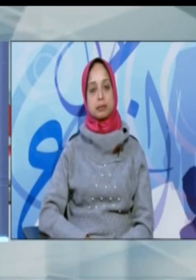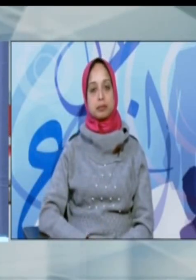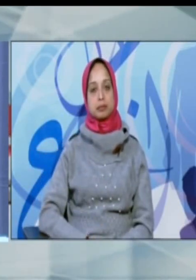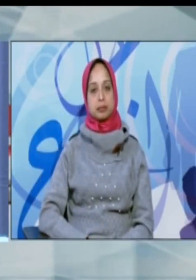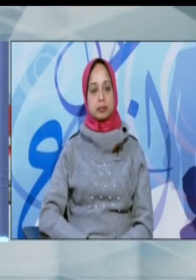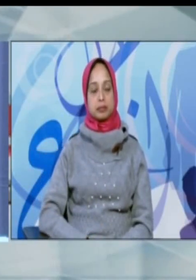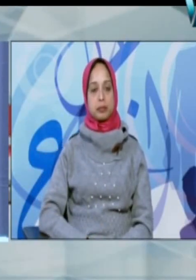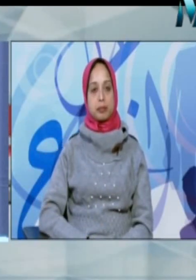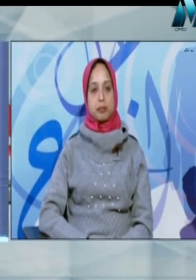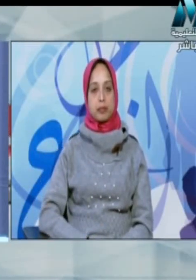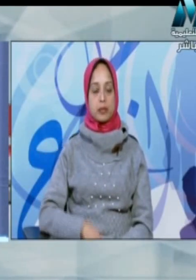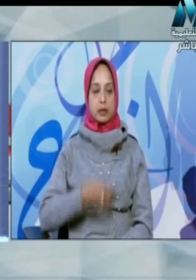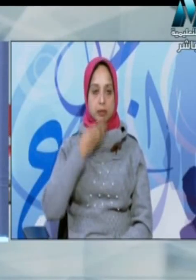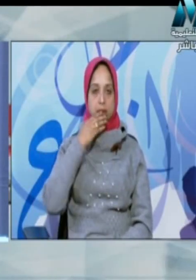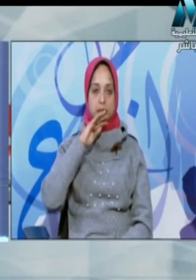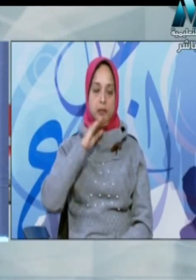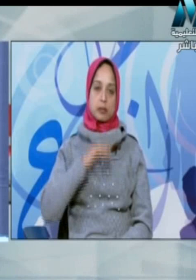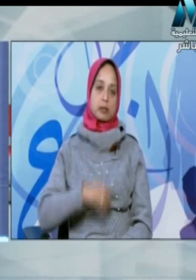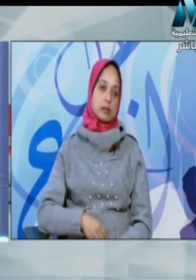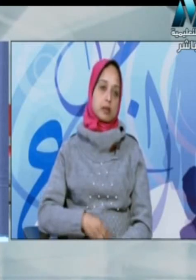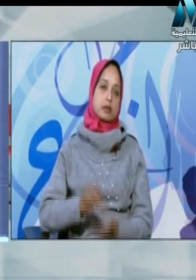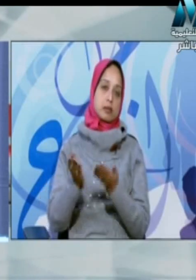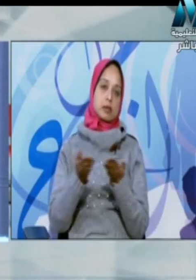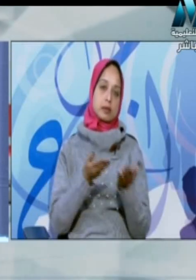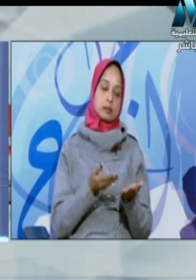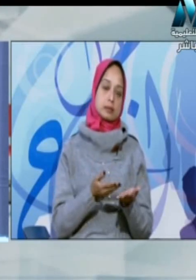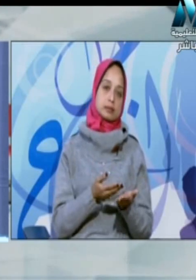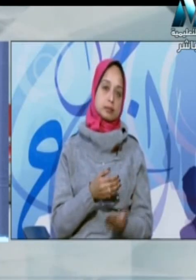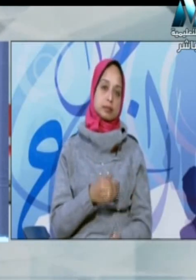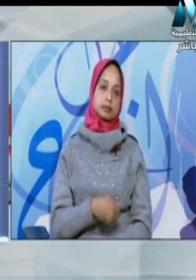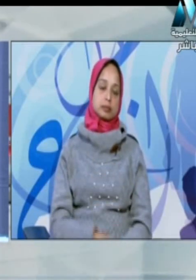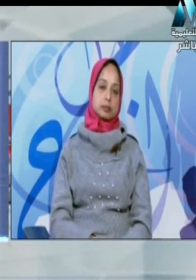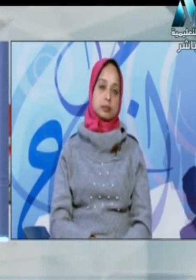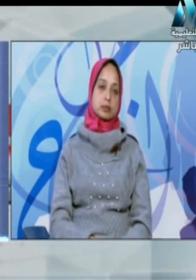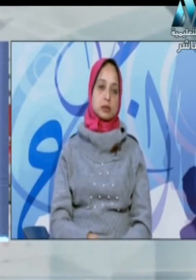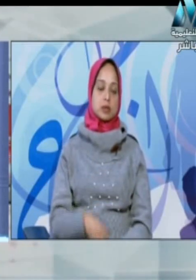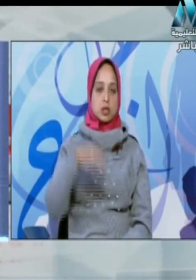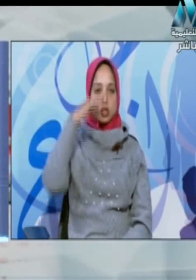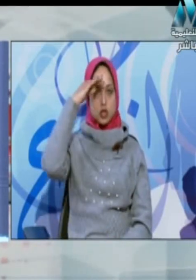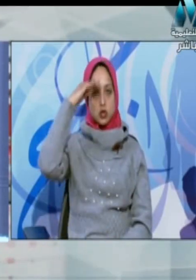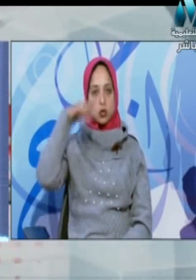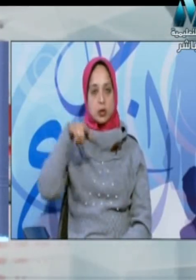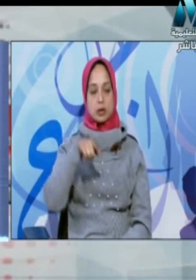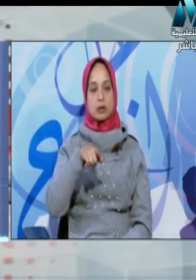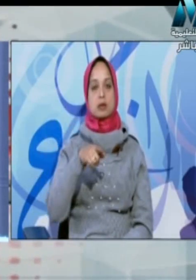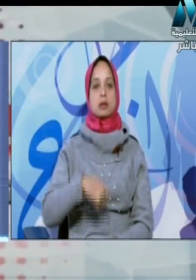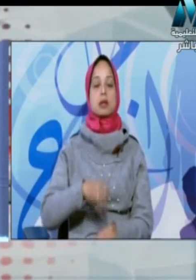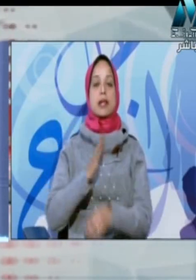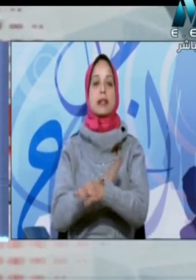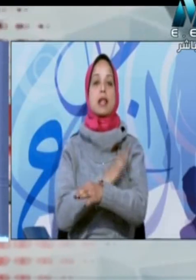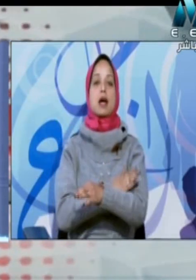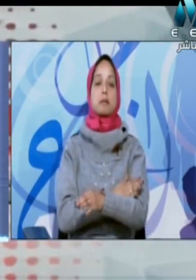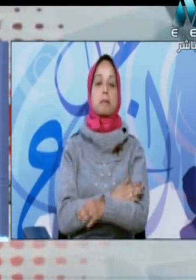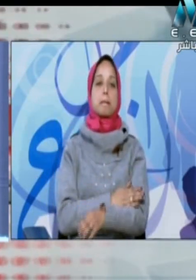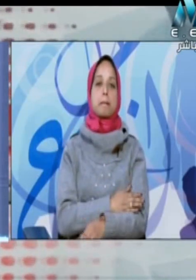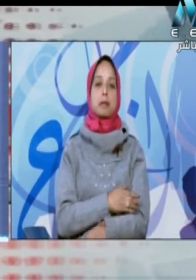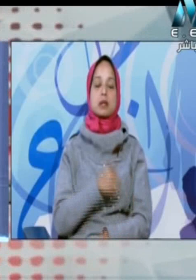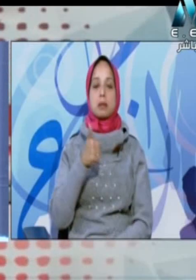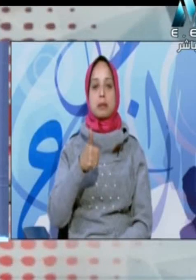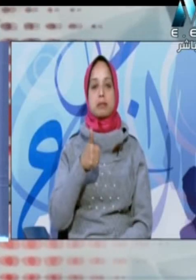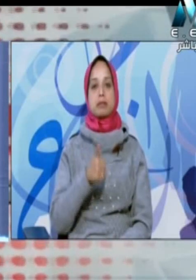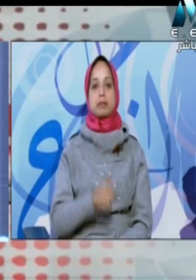تمام الحمد لله. الحمد لله. بنت اتفضلي. اولا كنت بشكر حضرتك على المجهود العظيم ده. لا فيش شكر على واجب يا بنتي، احنا تحت